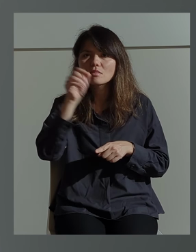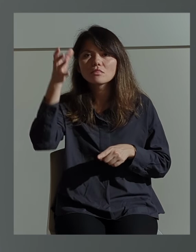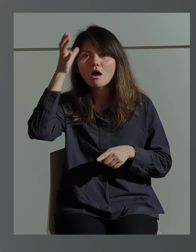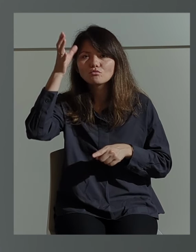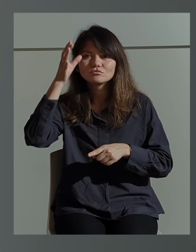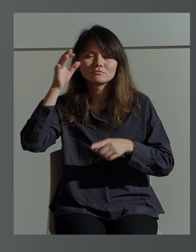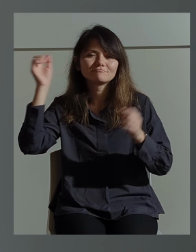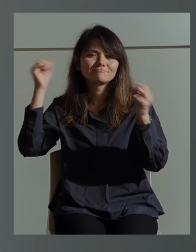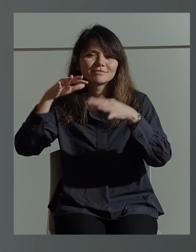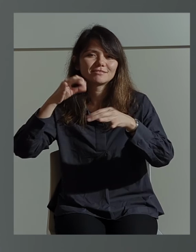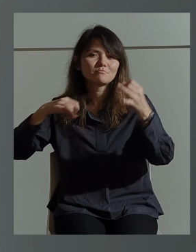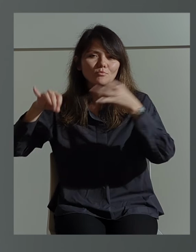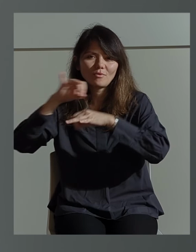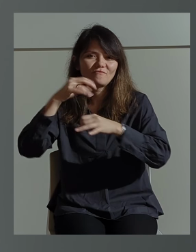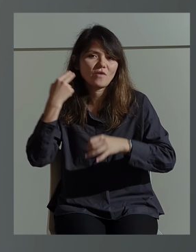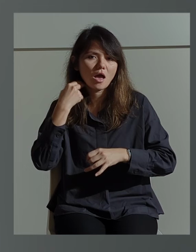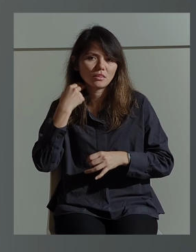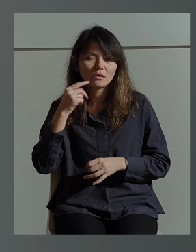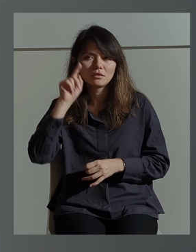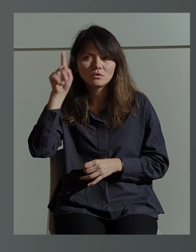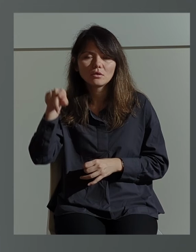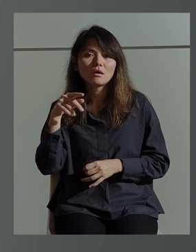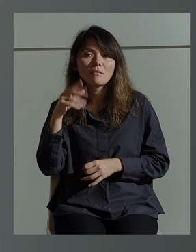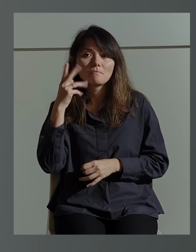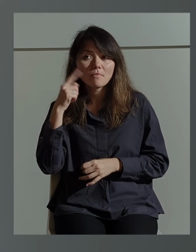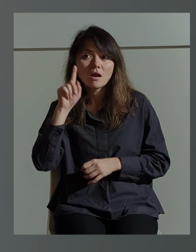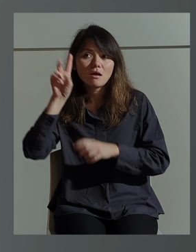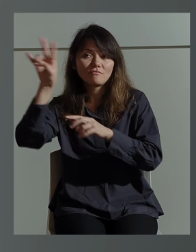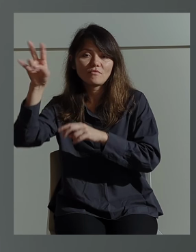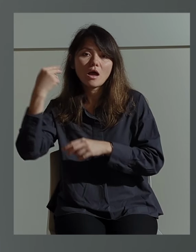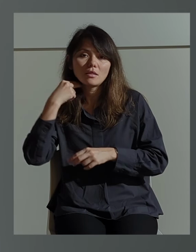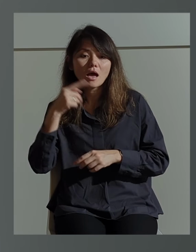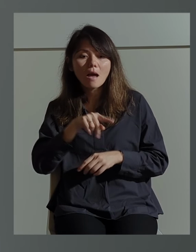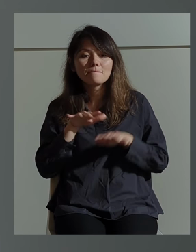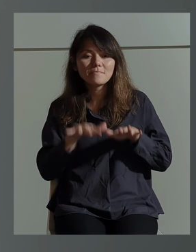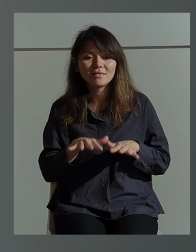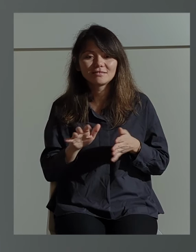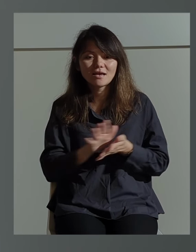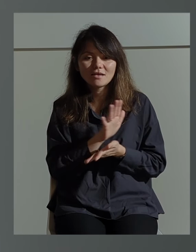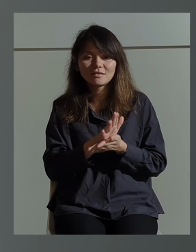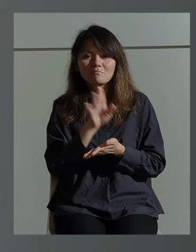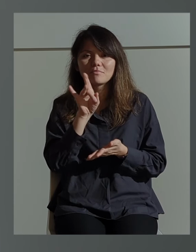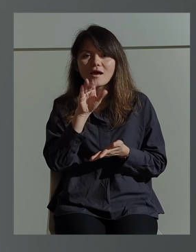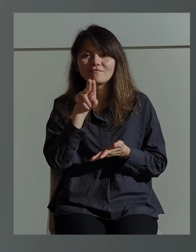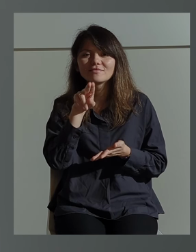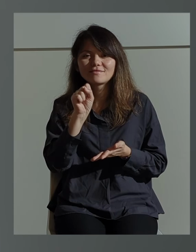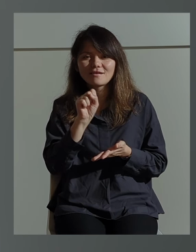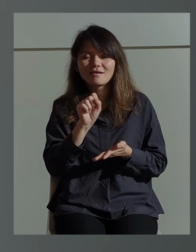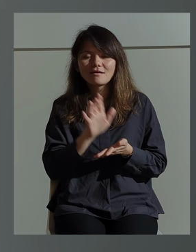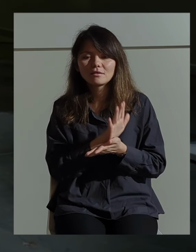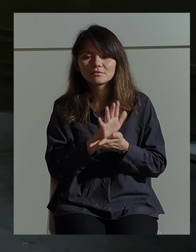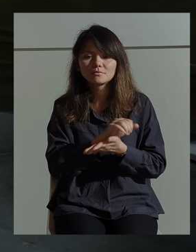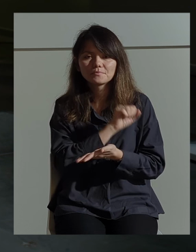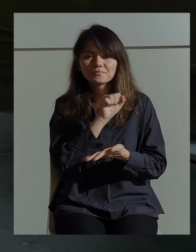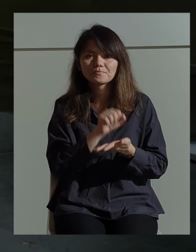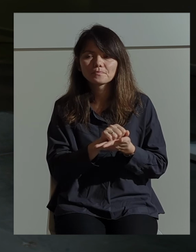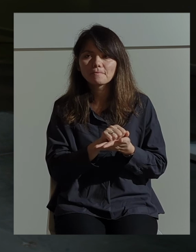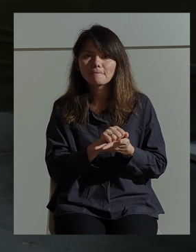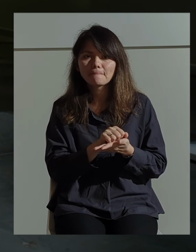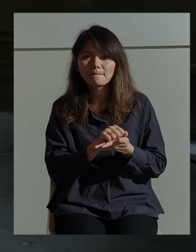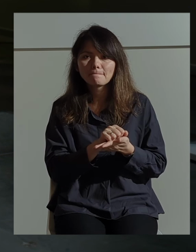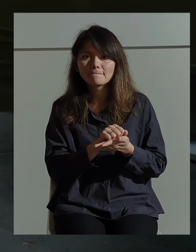Англию и пока он сидит в Англии в местной газете Правда Ну по-другому называется газета но смысл тот